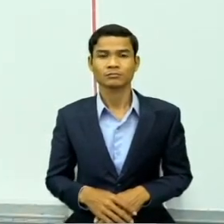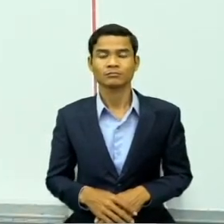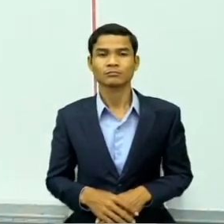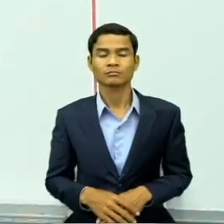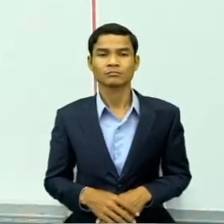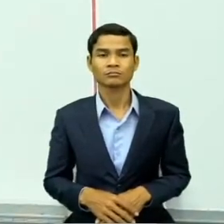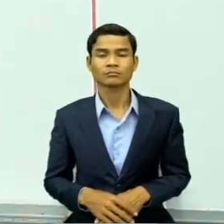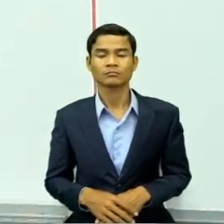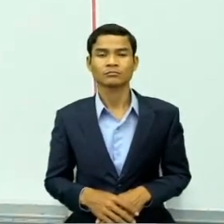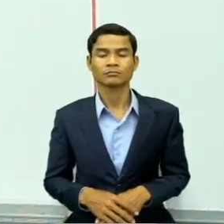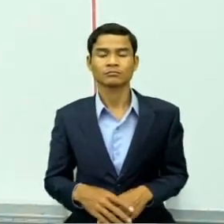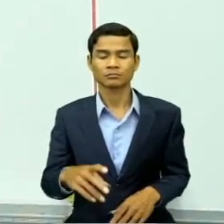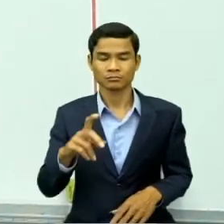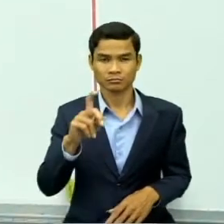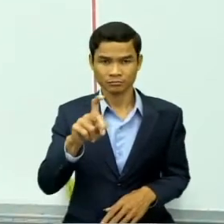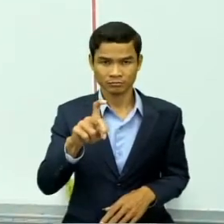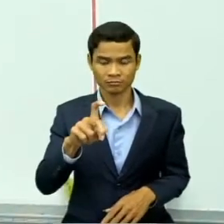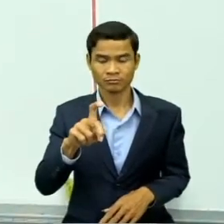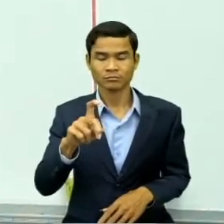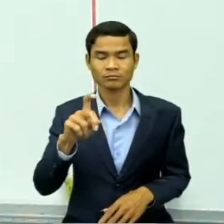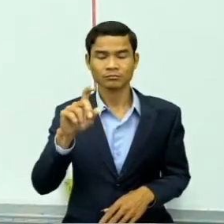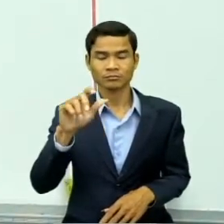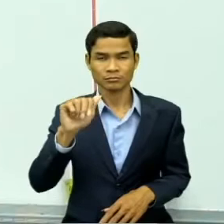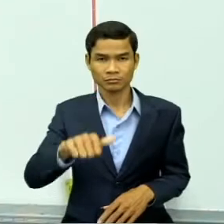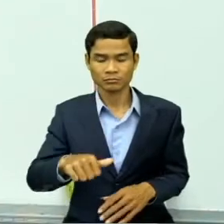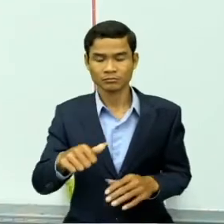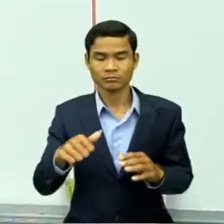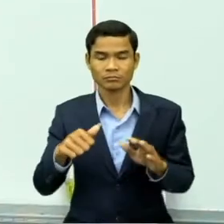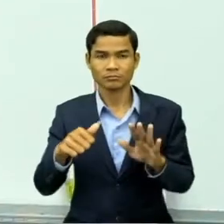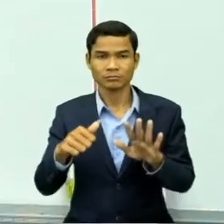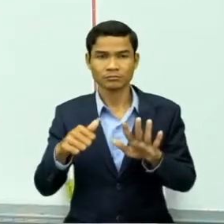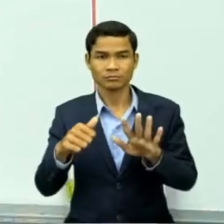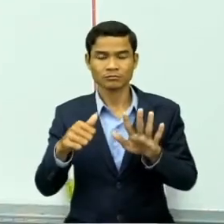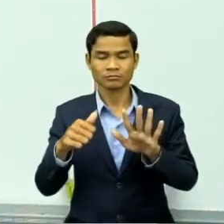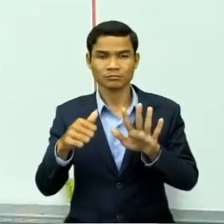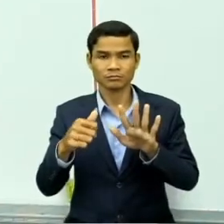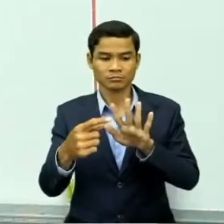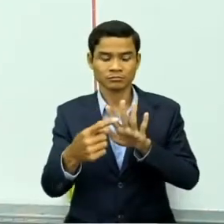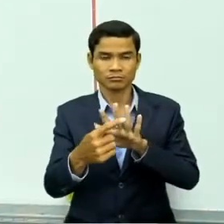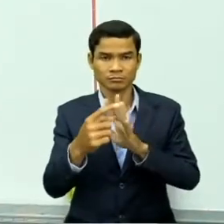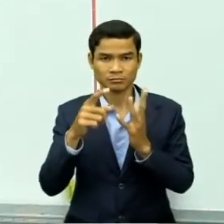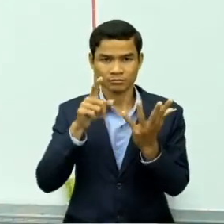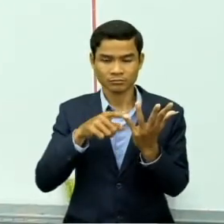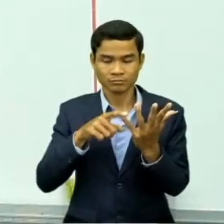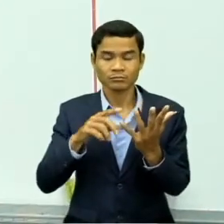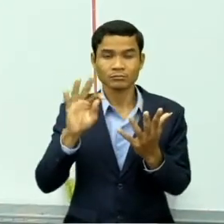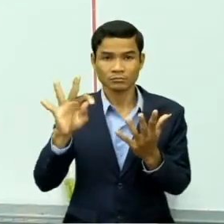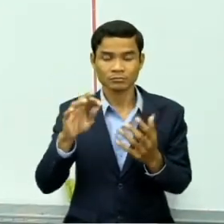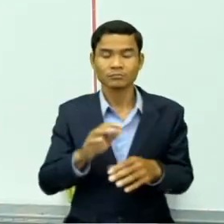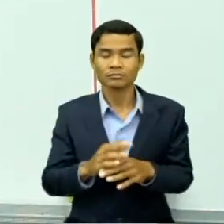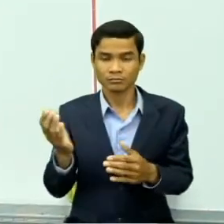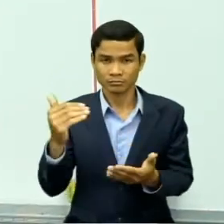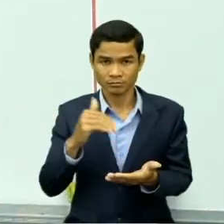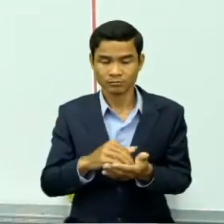chà phía ía phía phía nâng vỡ nhiều mà đồng tiết